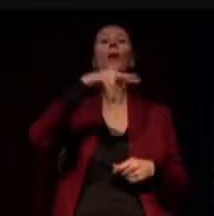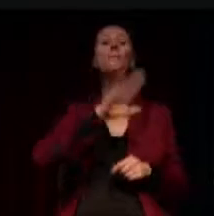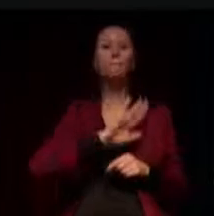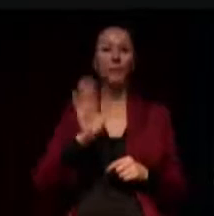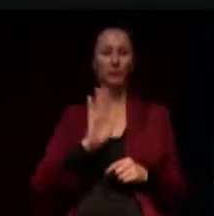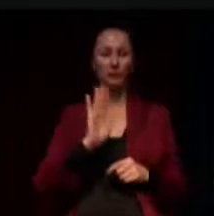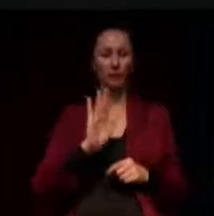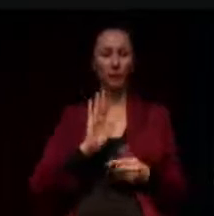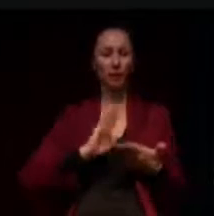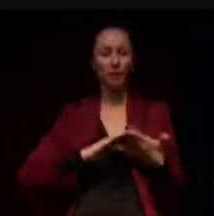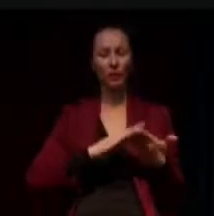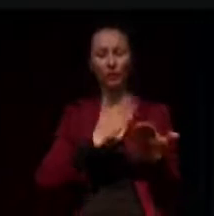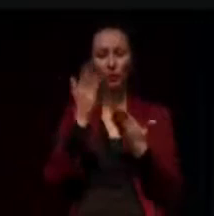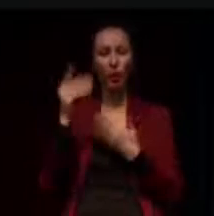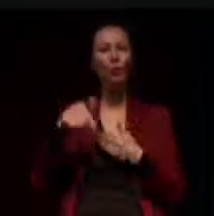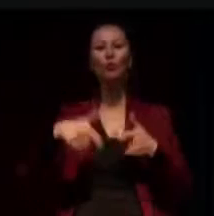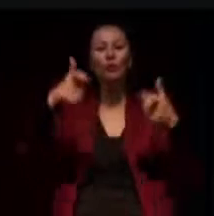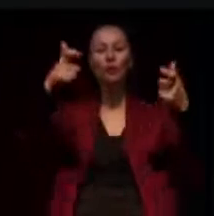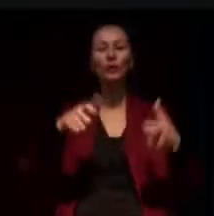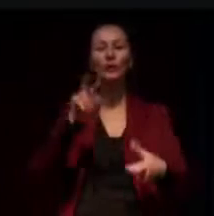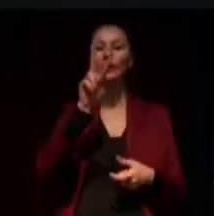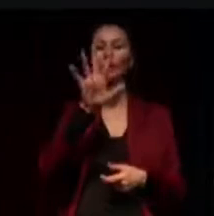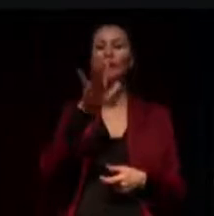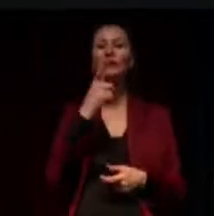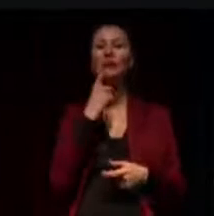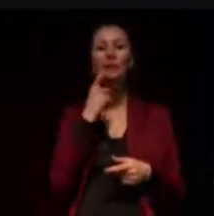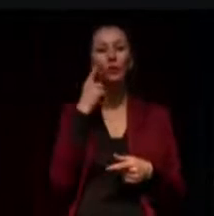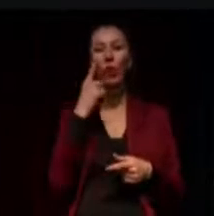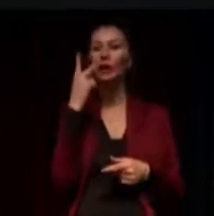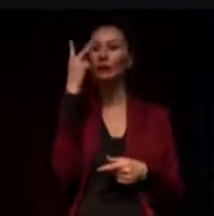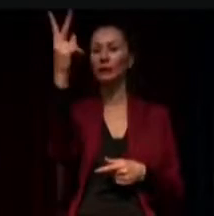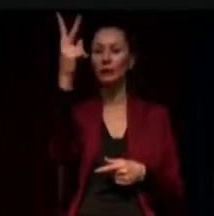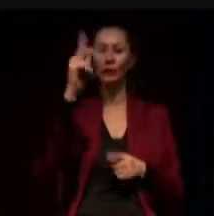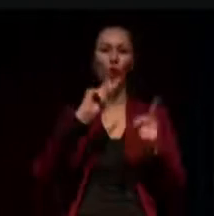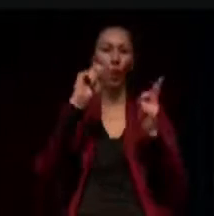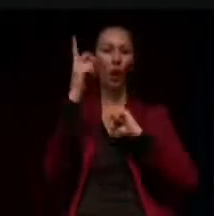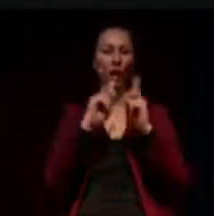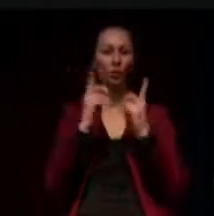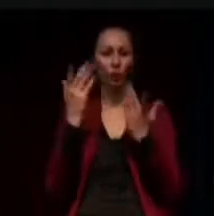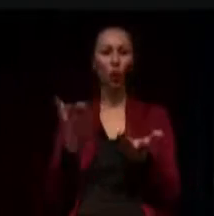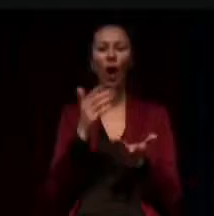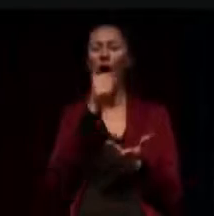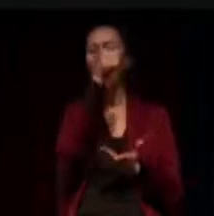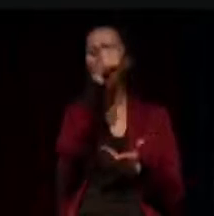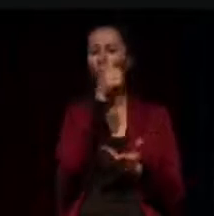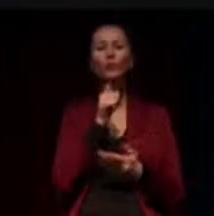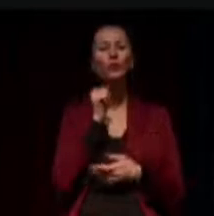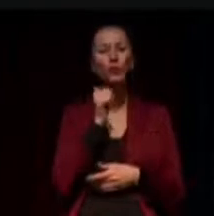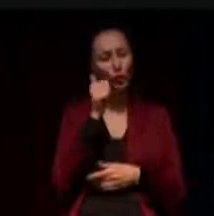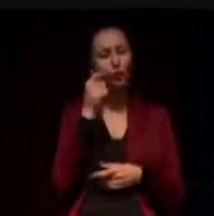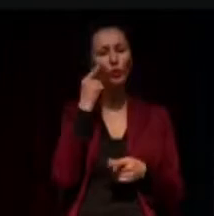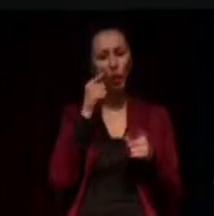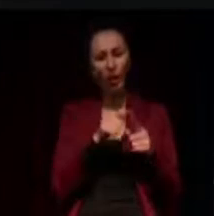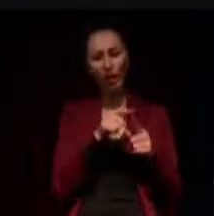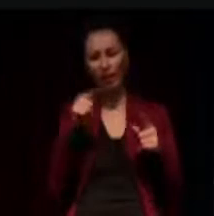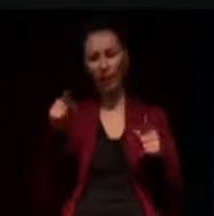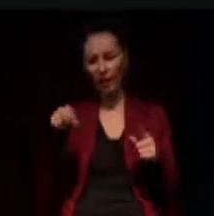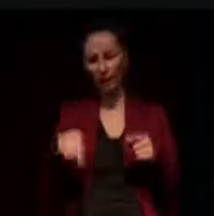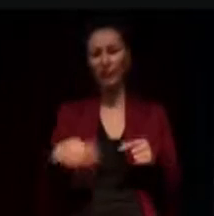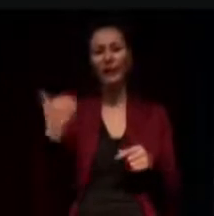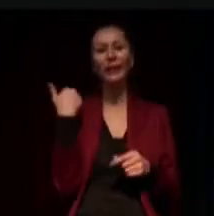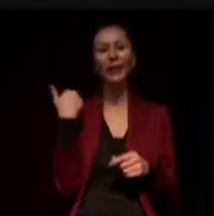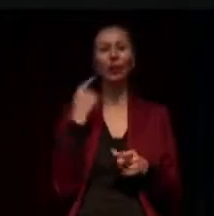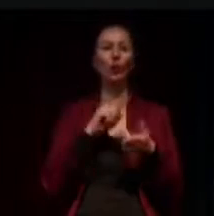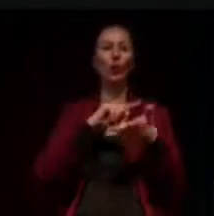arkadaşlar. Bu şehir 25 yıl boyunca sizler tarafından yönetildi. 600 gün boyunca da şu anki yeni